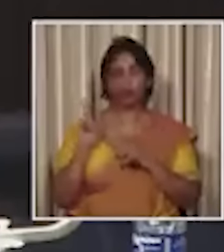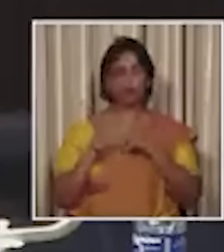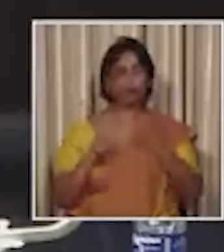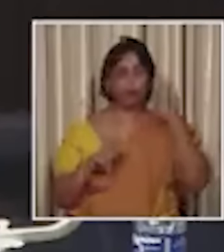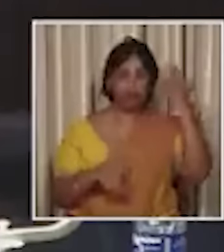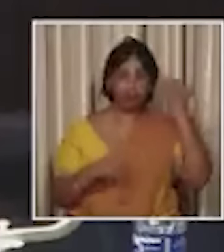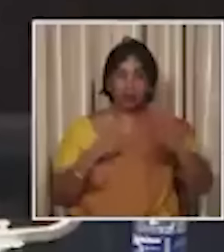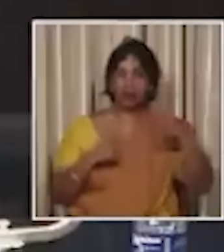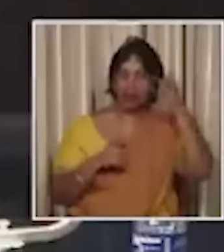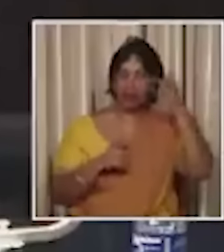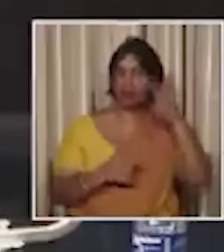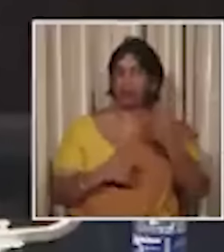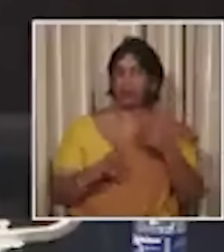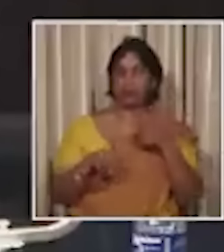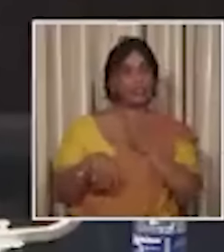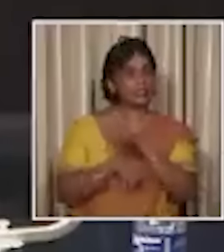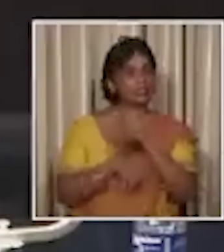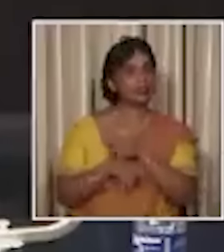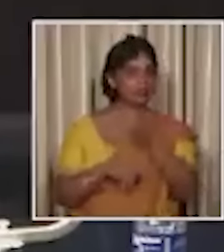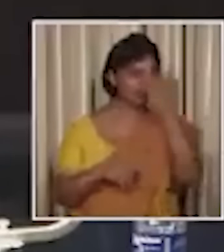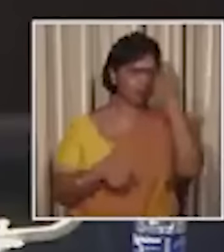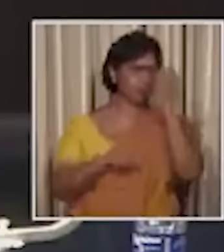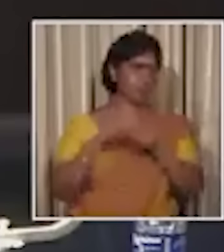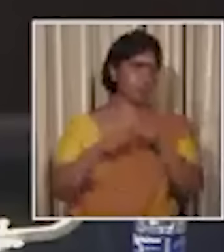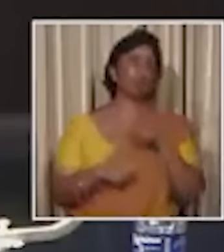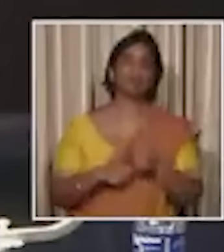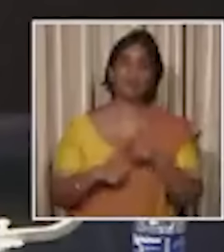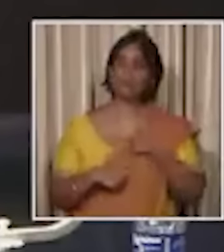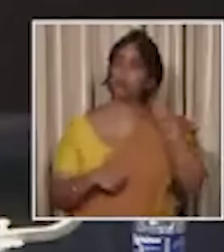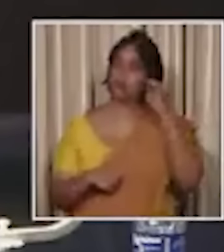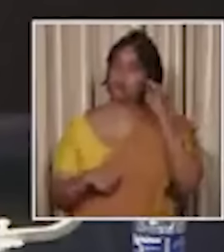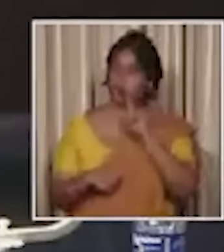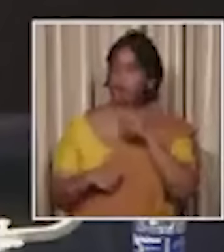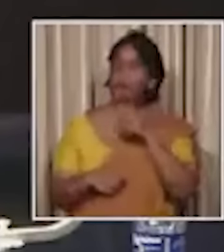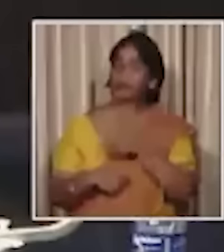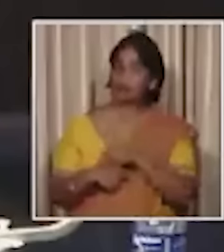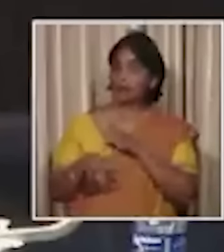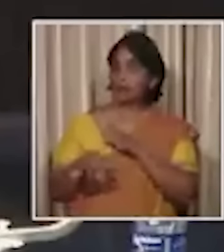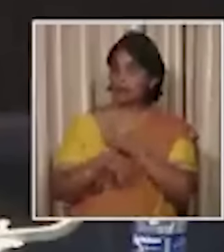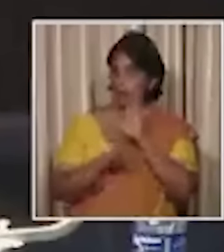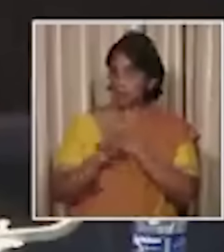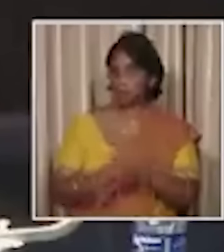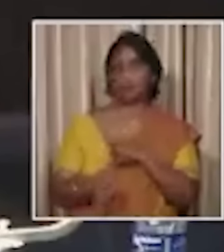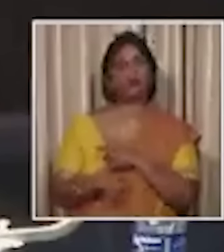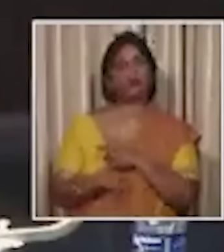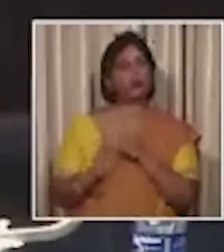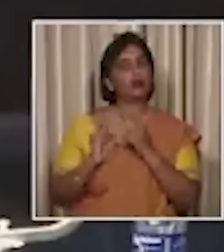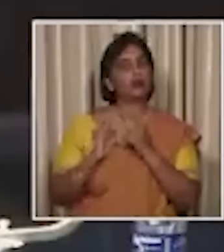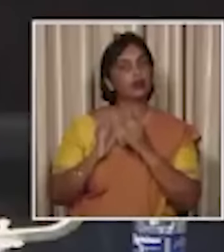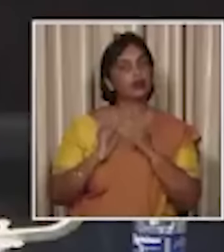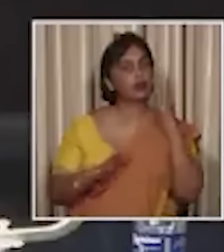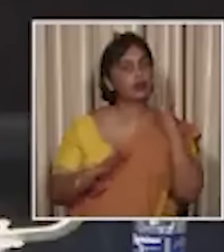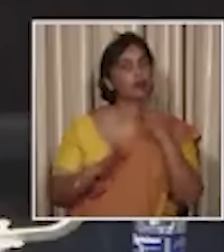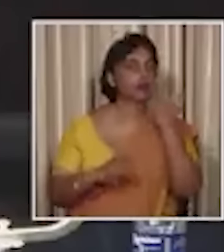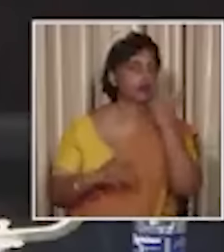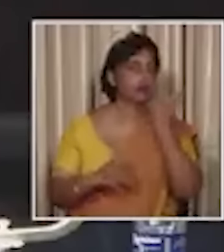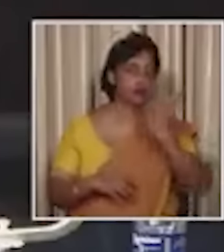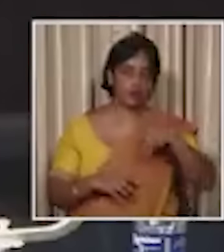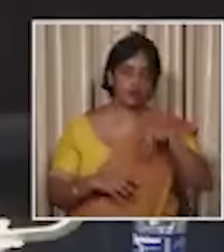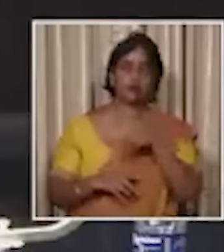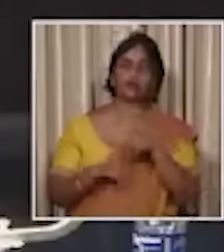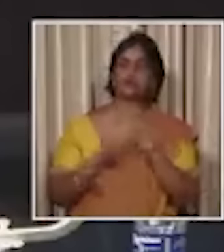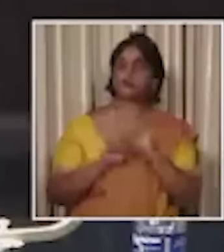தமிழர்களால் நினைவு கூறப்பட்டிருக்கின்றது. இந்த நிகழ்வையொட்டி சர்வதேச மன்னிப்பு சபையினுடைய செயலாளர் அந்த நிகழ்வுக்கு